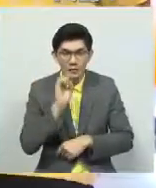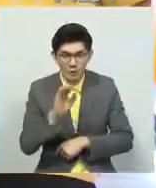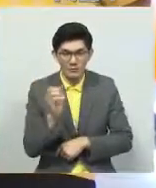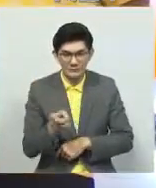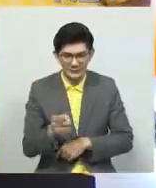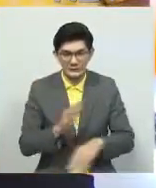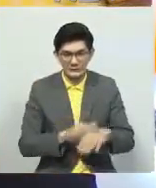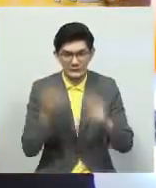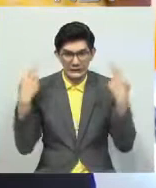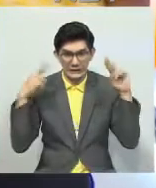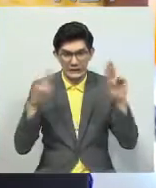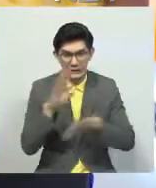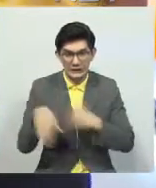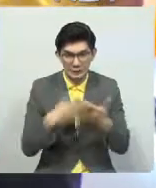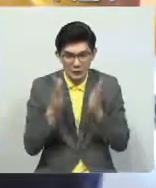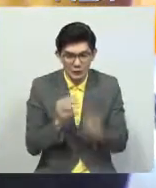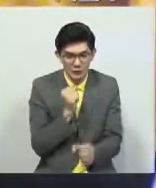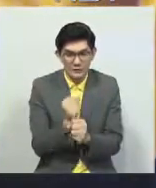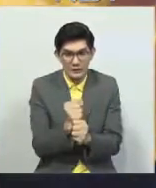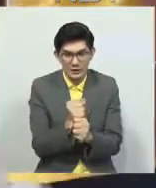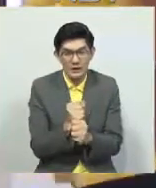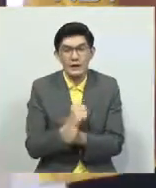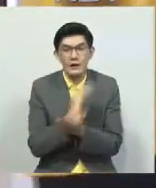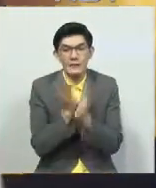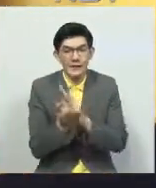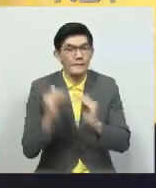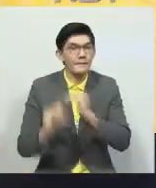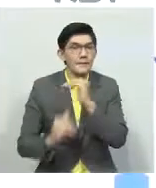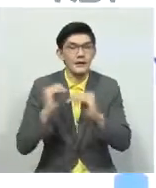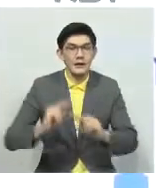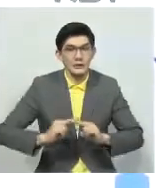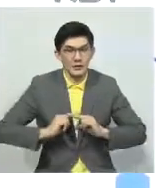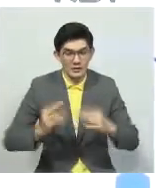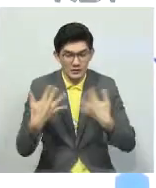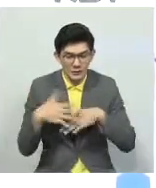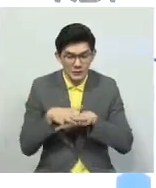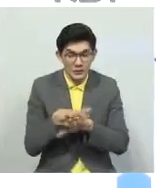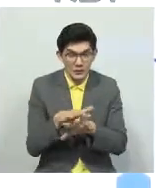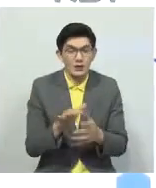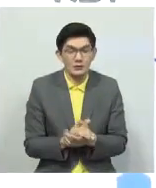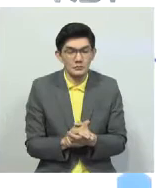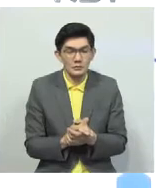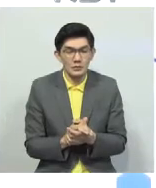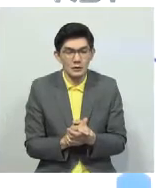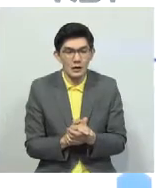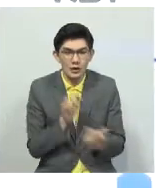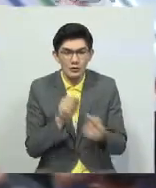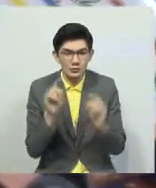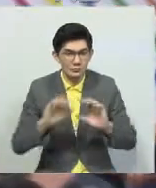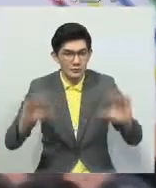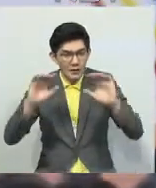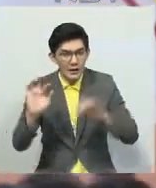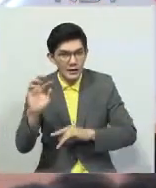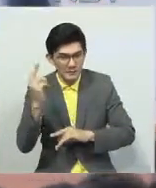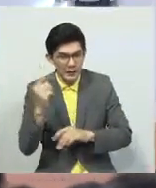น้นย้ำให้ข้าราชการและผู้ปฏิบัติงานทุกคนปรับปรุงและพัฒนาตนเองให้สอดคล้องให้สอดรับรัฐบ